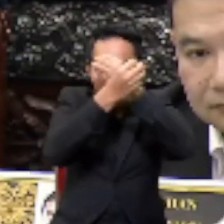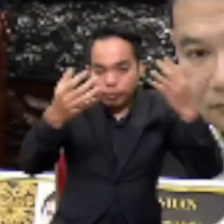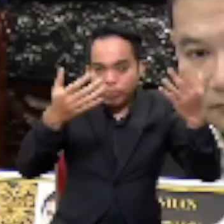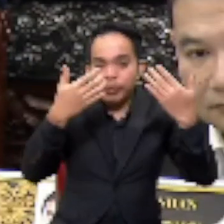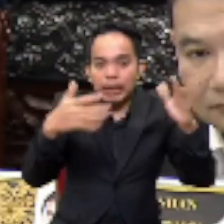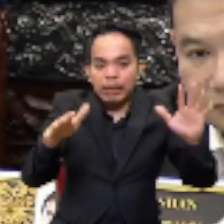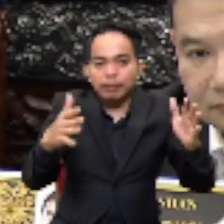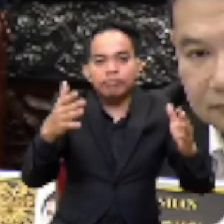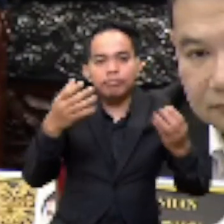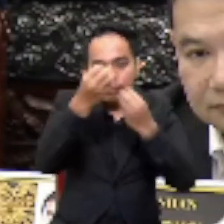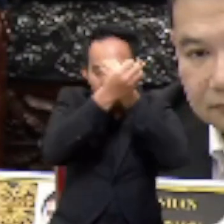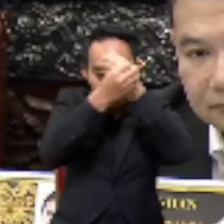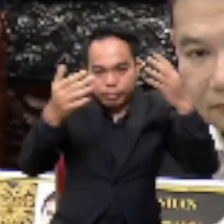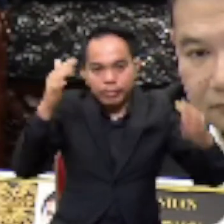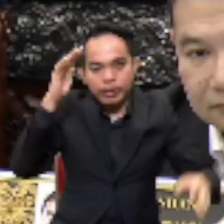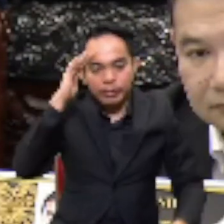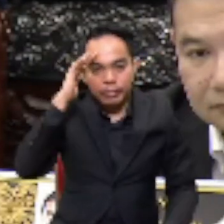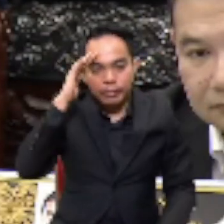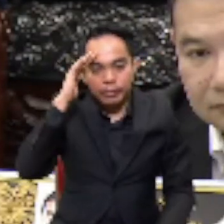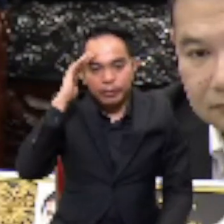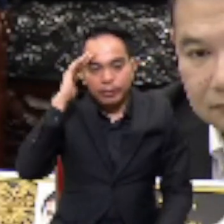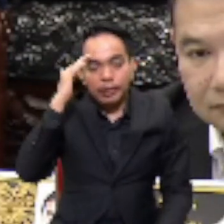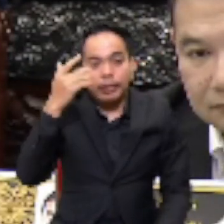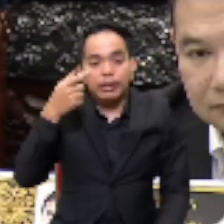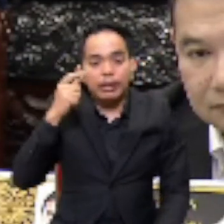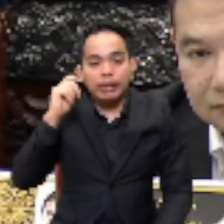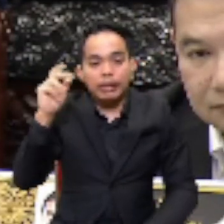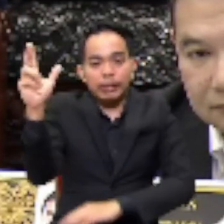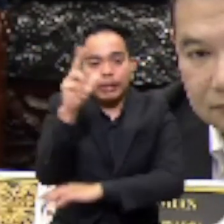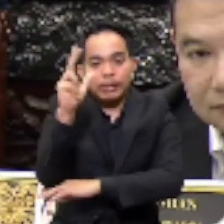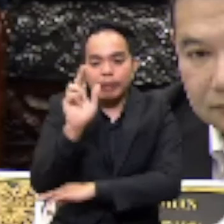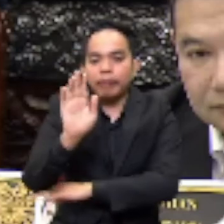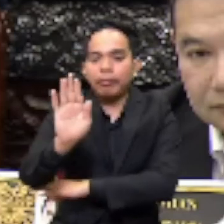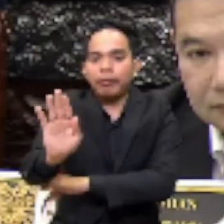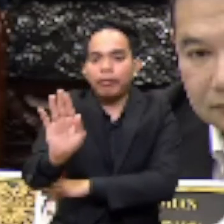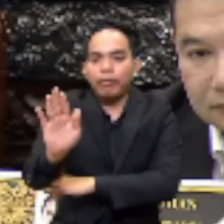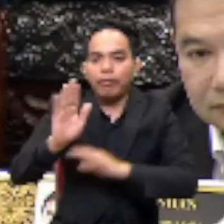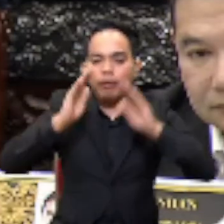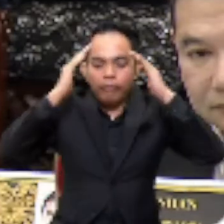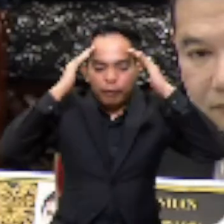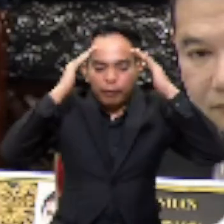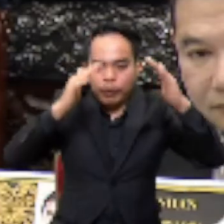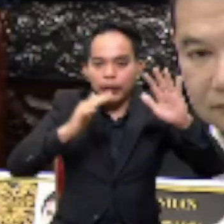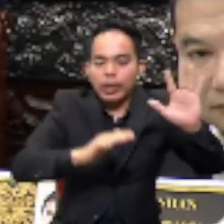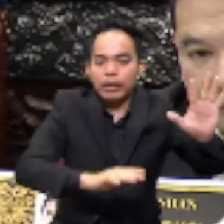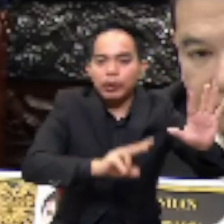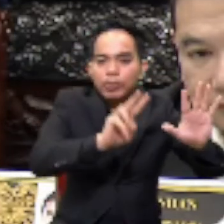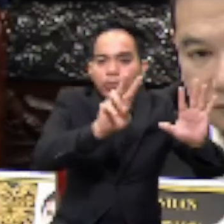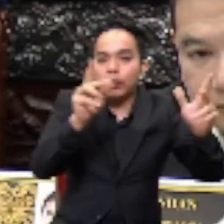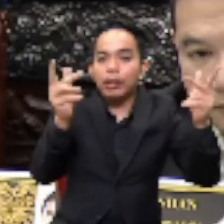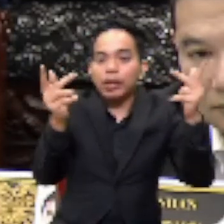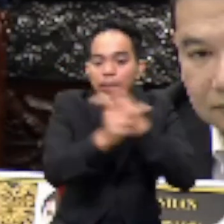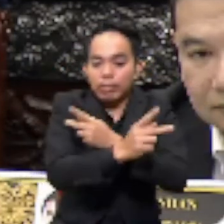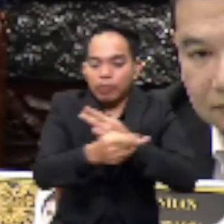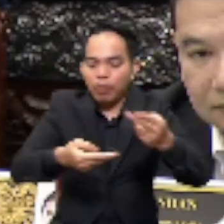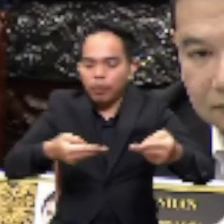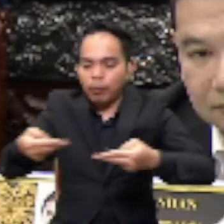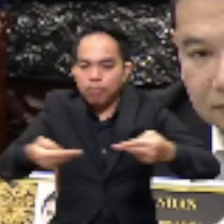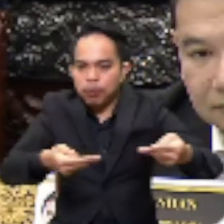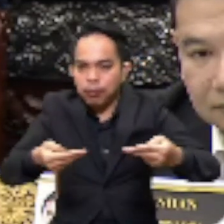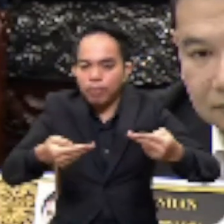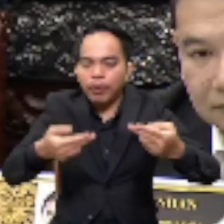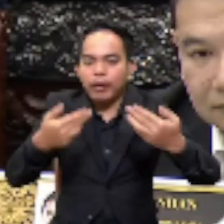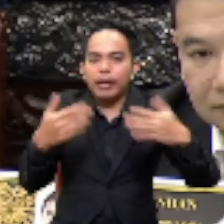pun Terangkan tadi kerajaan Madani sentiasa fokus dan komited 52 kali libat urus telah pun